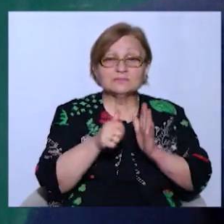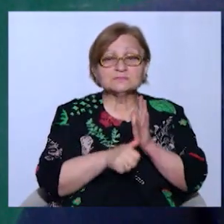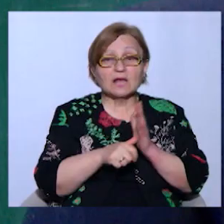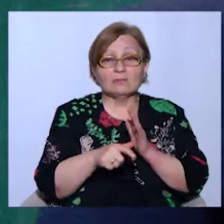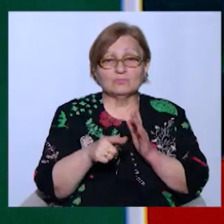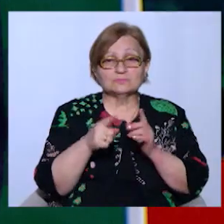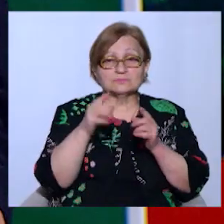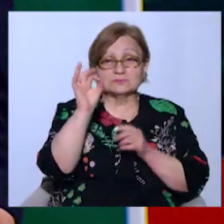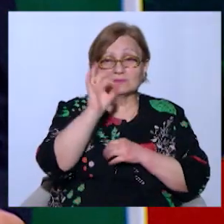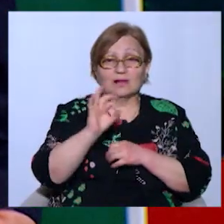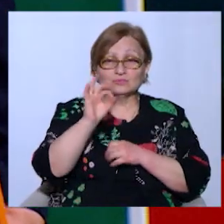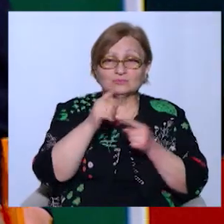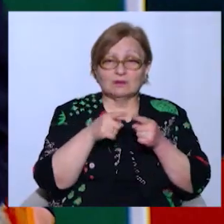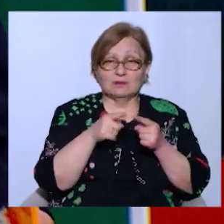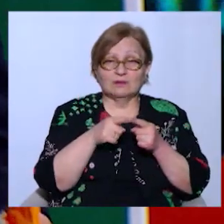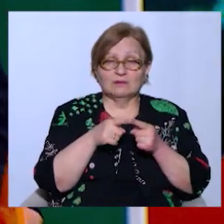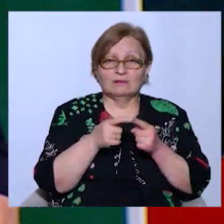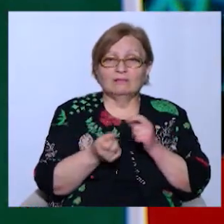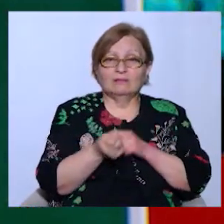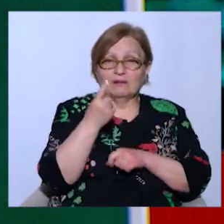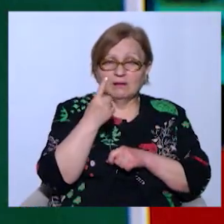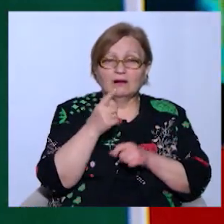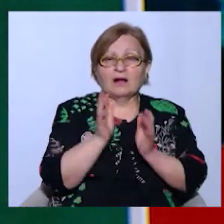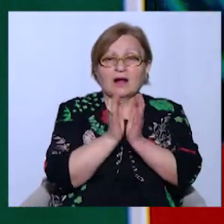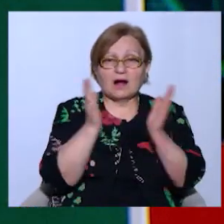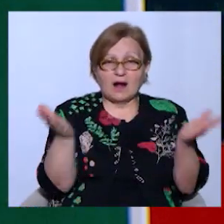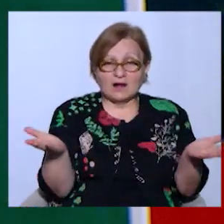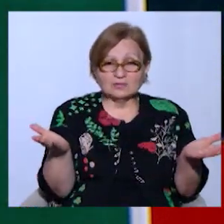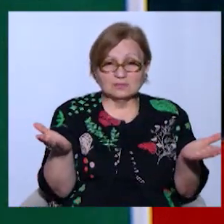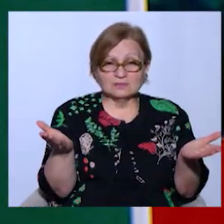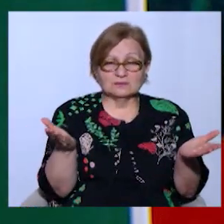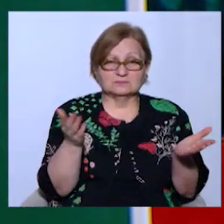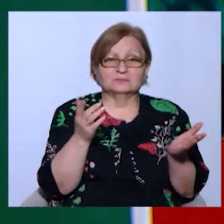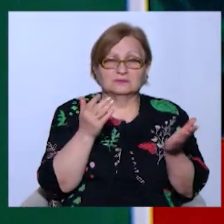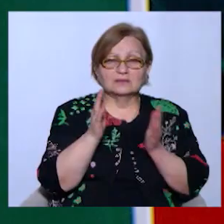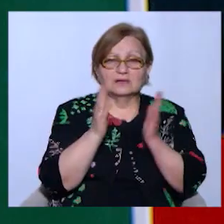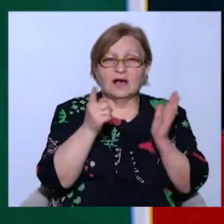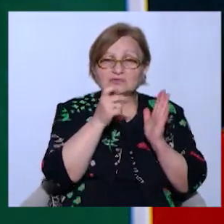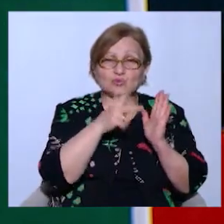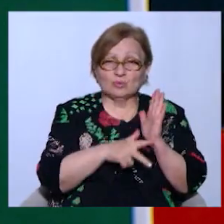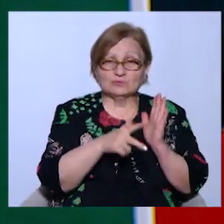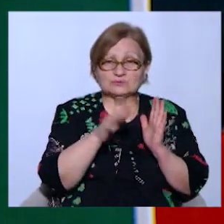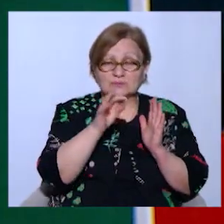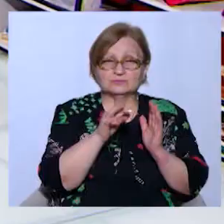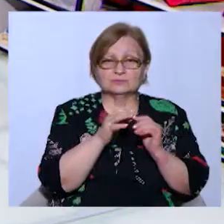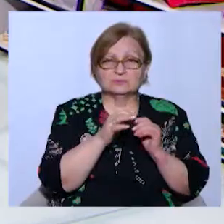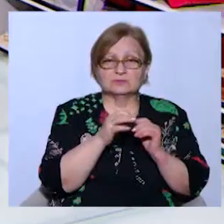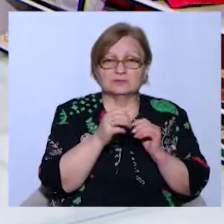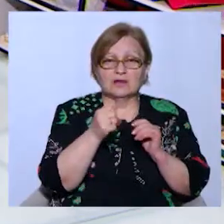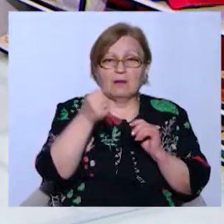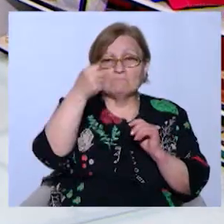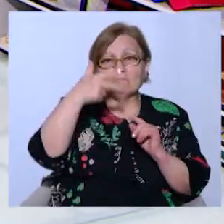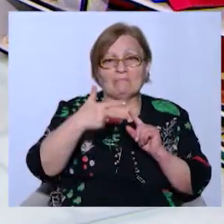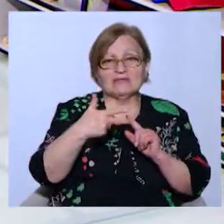კუთხე ყოფილა გაშლილი კუთხის, ანუ რაც იგივე 180 გრადუსიანი კუთხის, მე 3